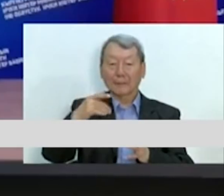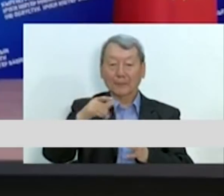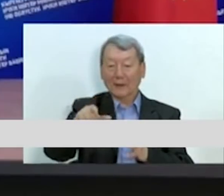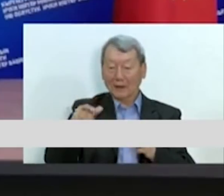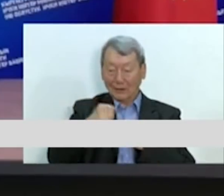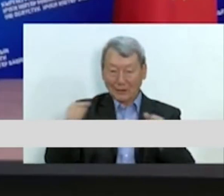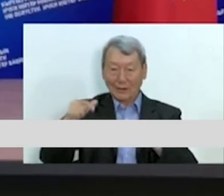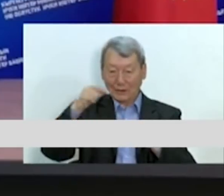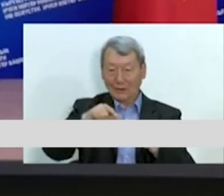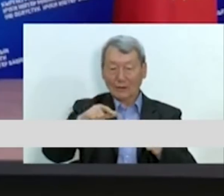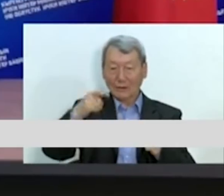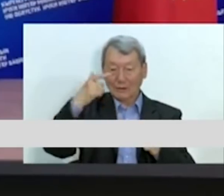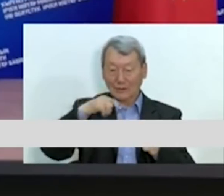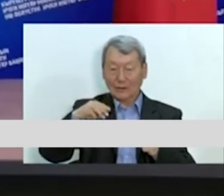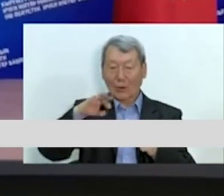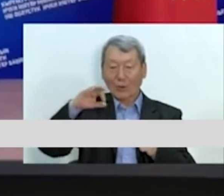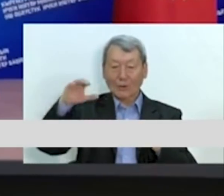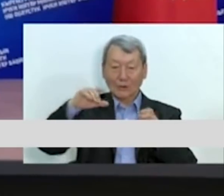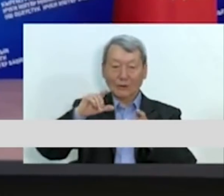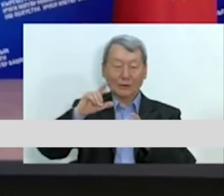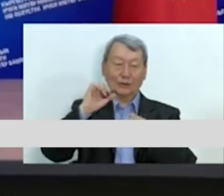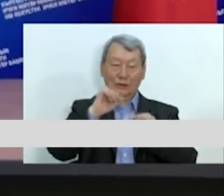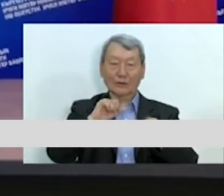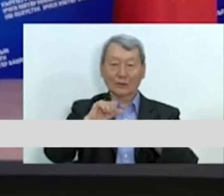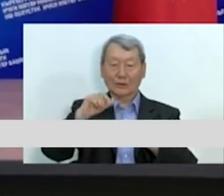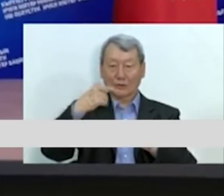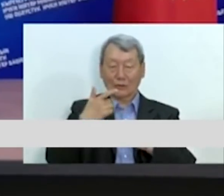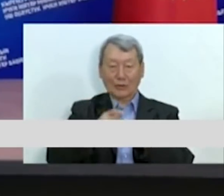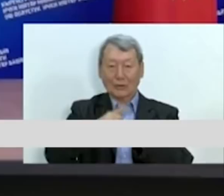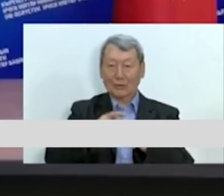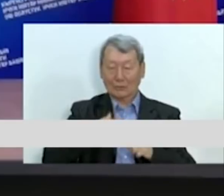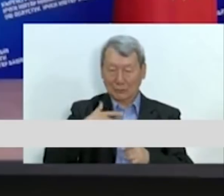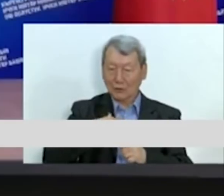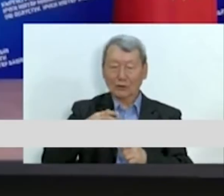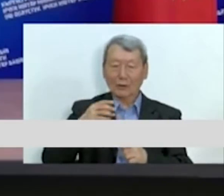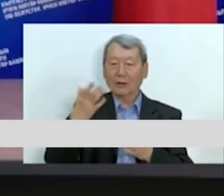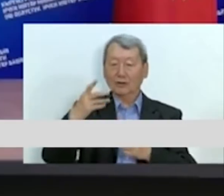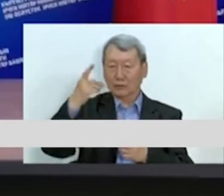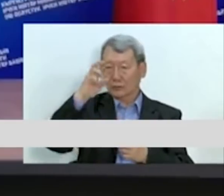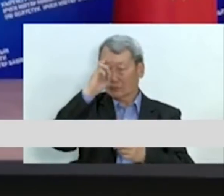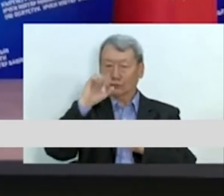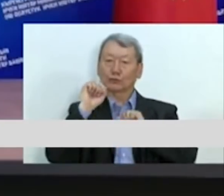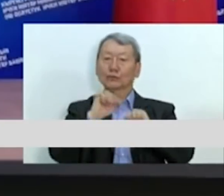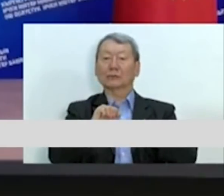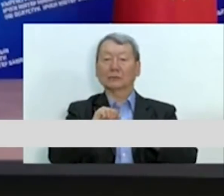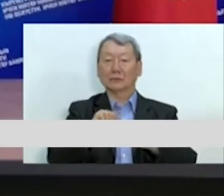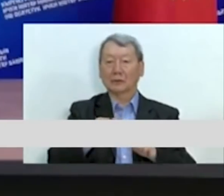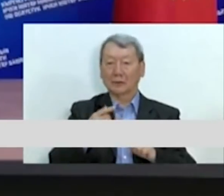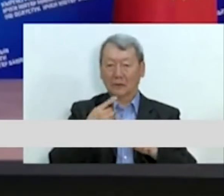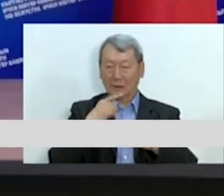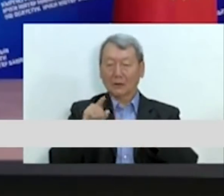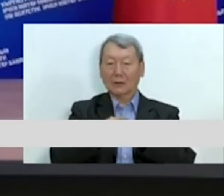агрегаттар жарылбаш үчүн тоокел мен элим үчүн деп барганда биз аябай мындай патриоттор экен деп көргөнбүз да ошондо.